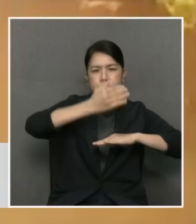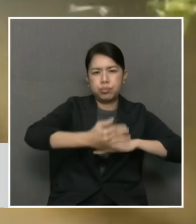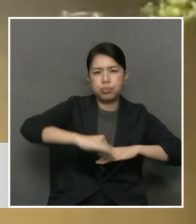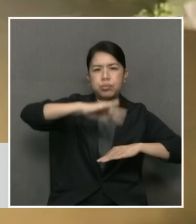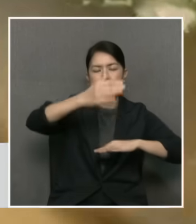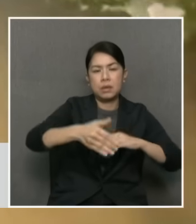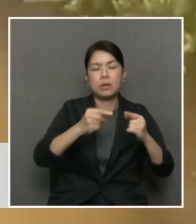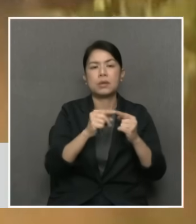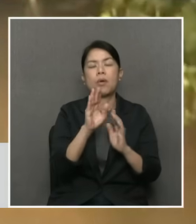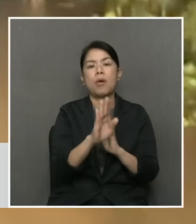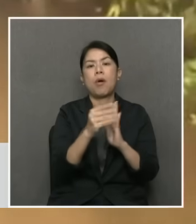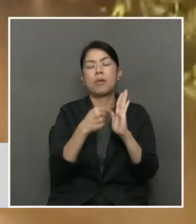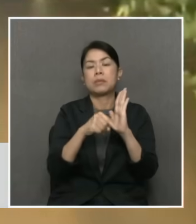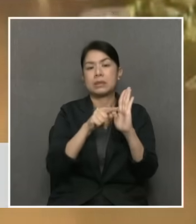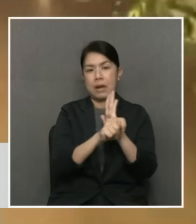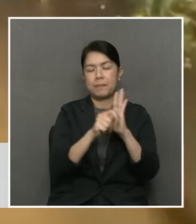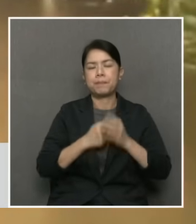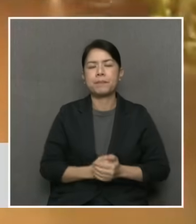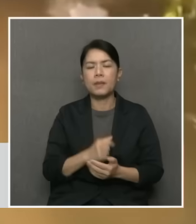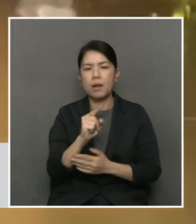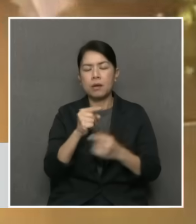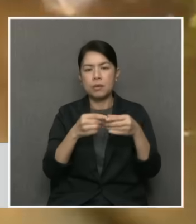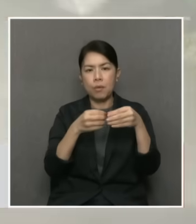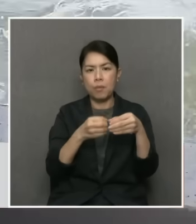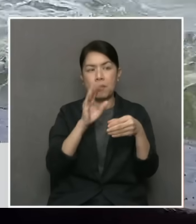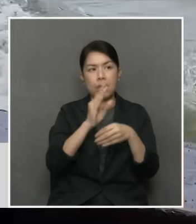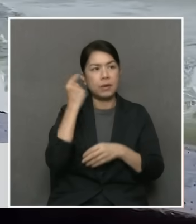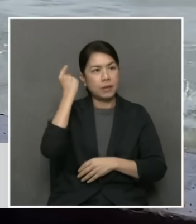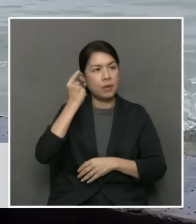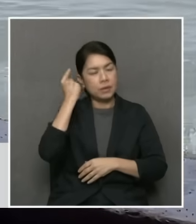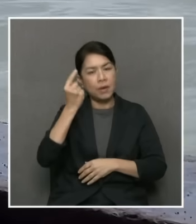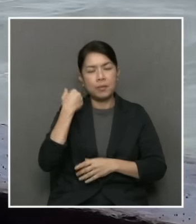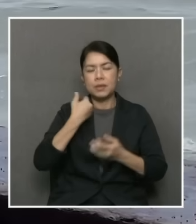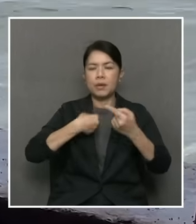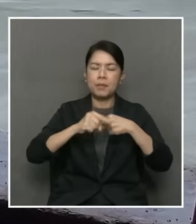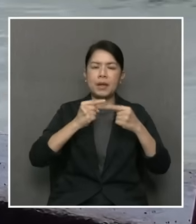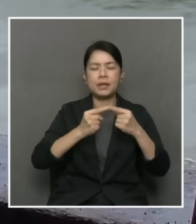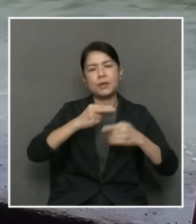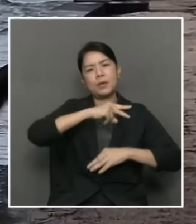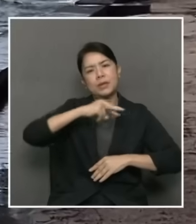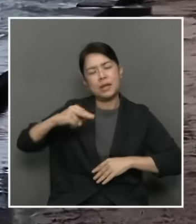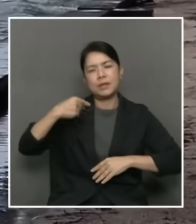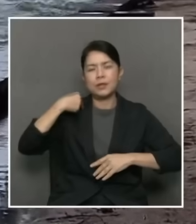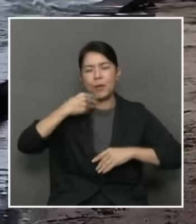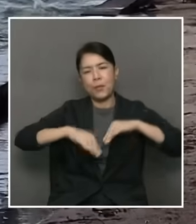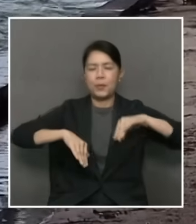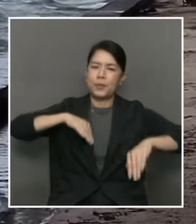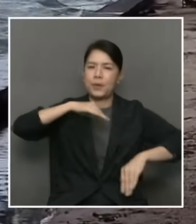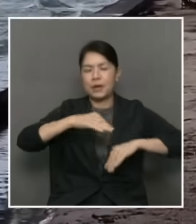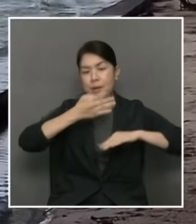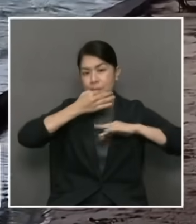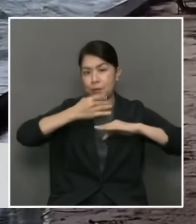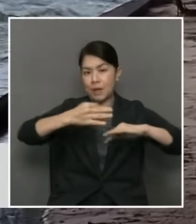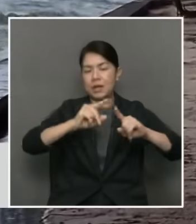ชัยหาดต่างๆปกติแล้วเนี่ยจะมีนักทเที่ยวเดินทางมาเที่ยวเล่นน้ำทะเลกันทุกวันส่วนช่วงนี้นะคะคลื่นลม